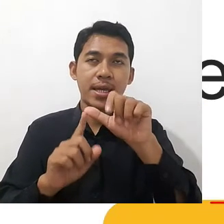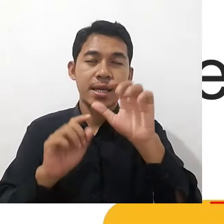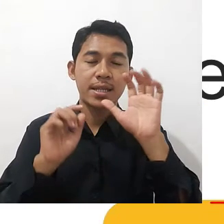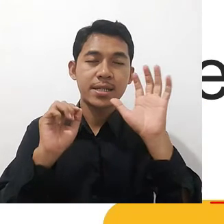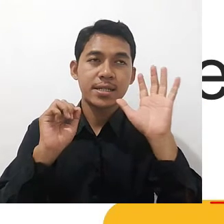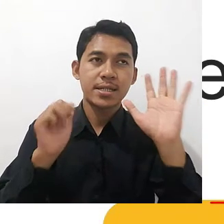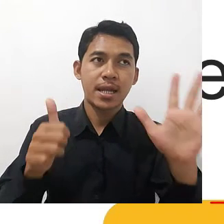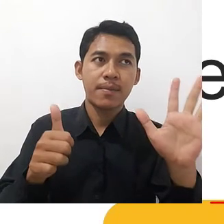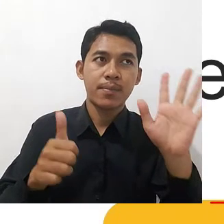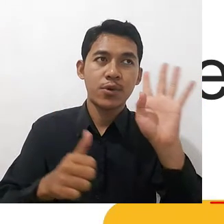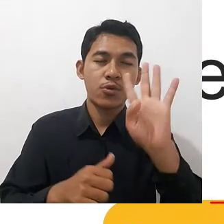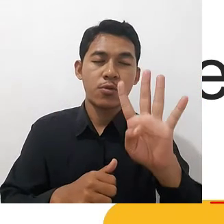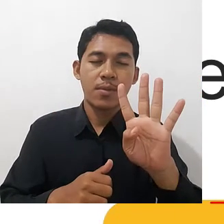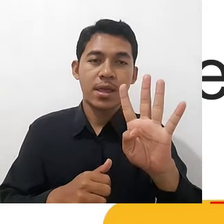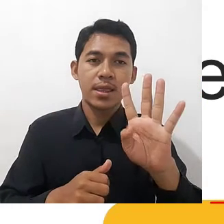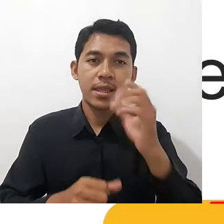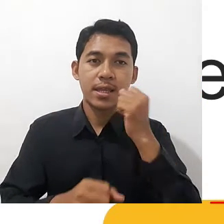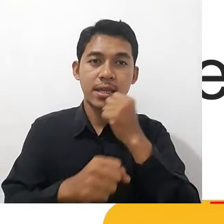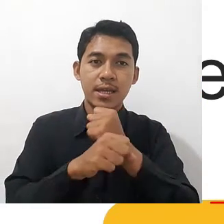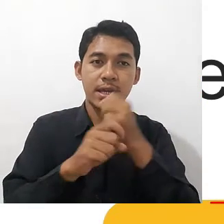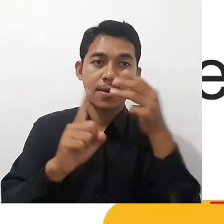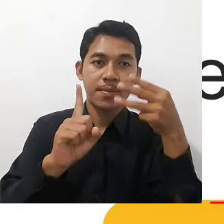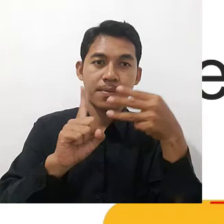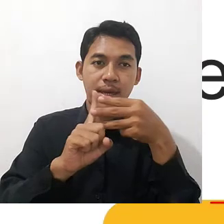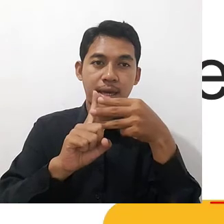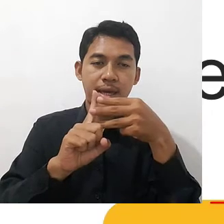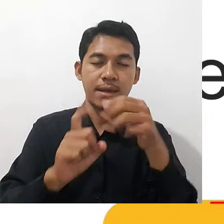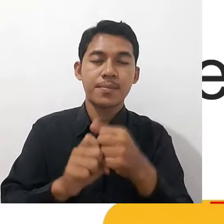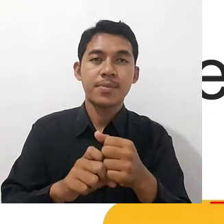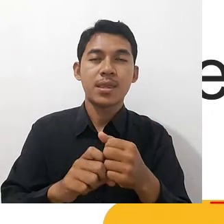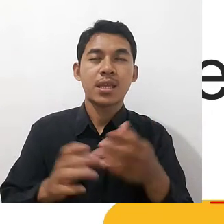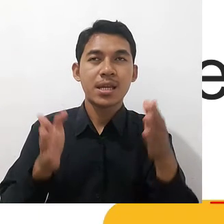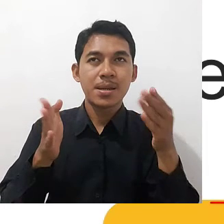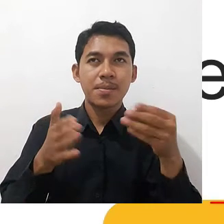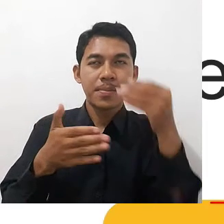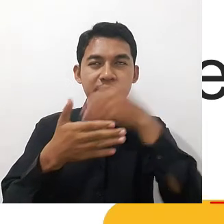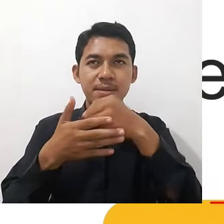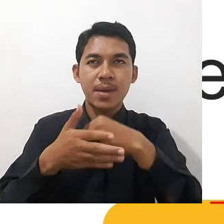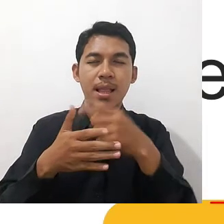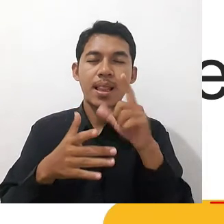misalkan itu tuh. Nah, artinya kan secara penyimpanan dia lebih ringkas gitu tuh dibandingkan dengan